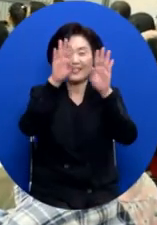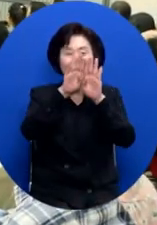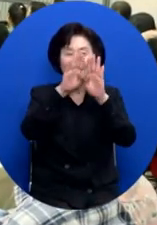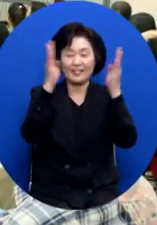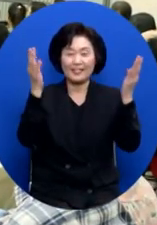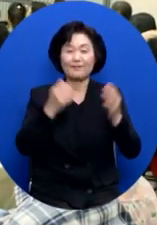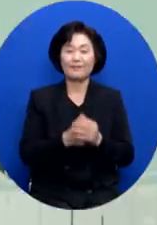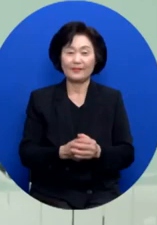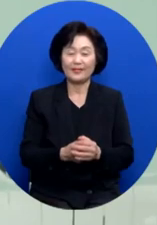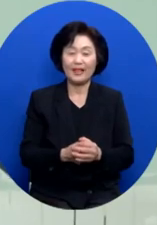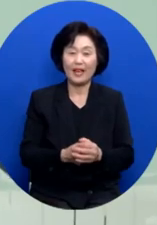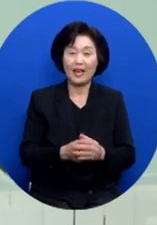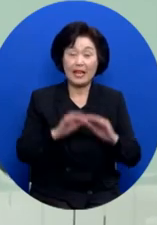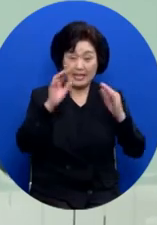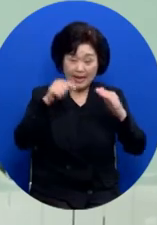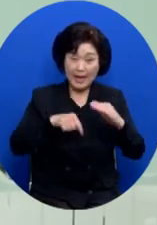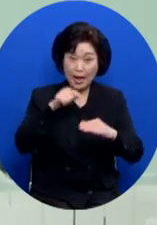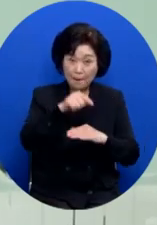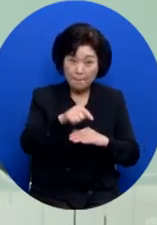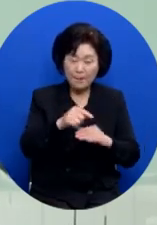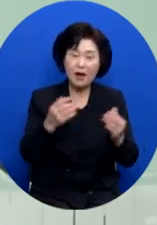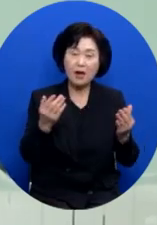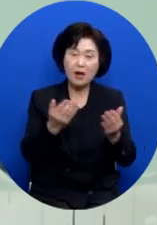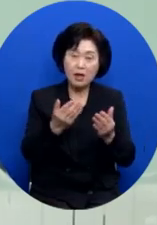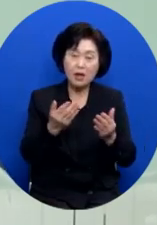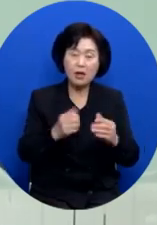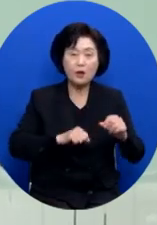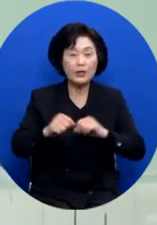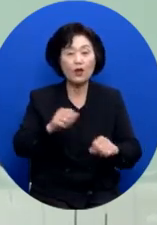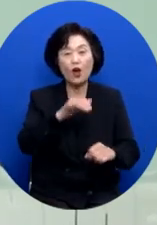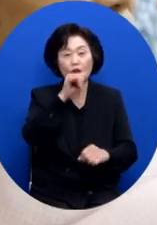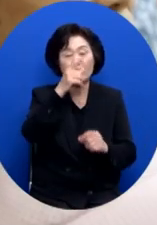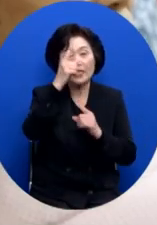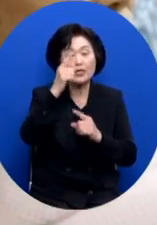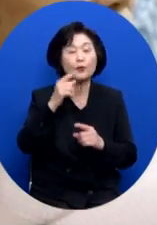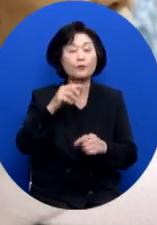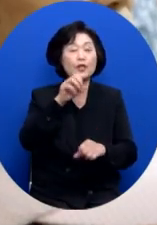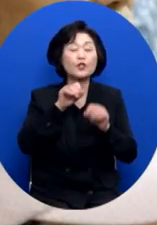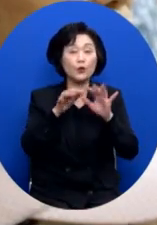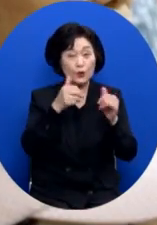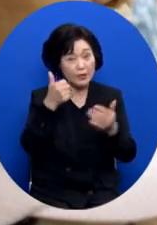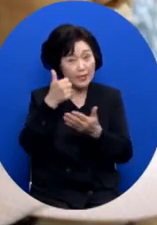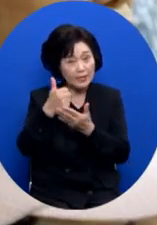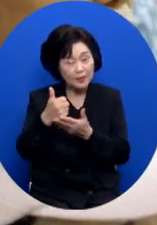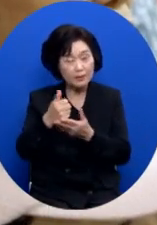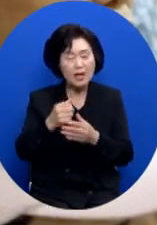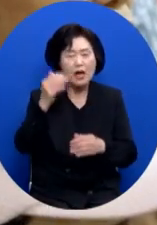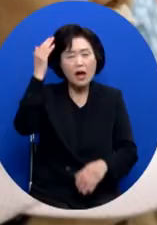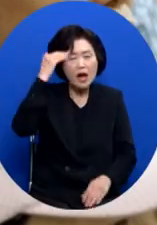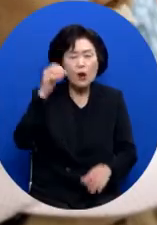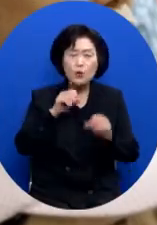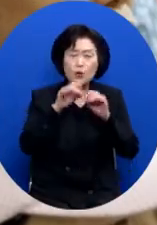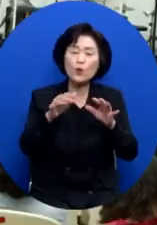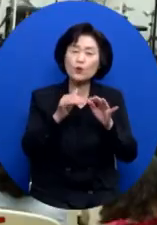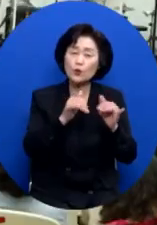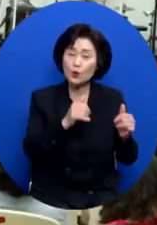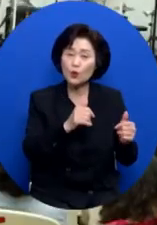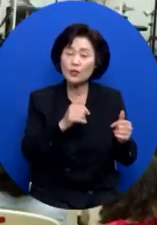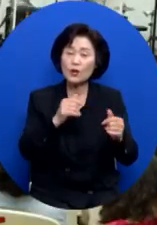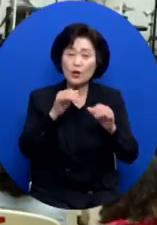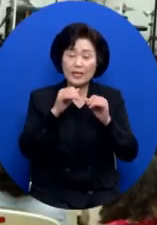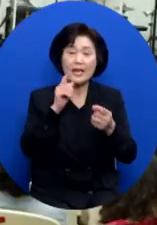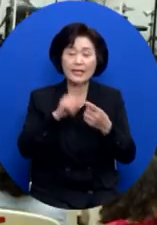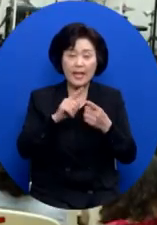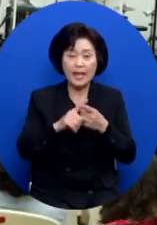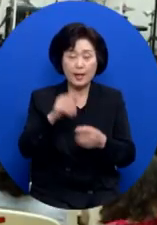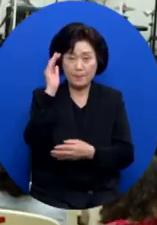이번 집회에서 국내외 선교 동역 사역자로 활동하는 이용남 선교사는 한국의 선교 역사를 설명하며 복음 전파에